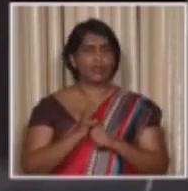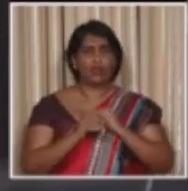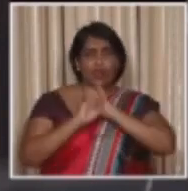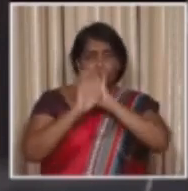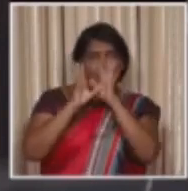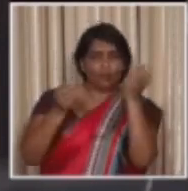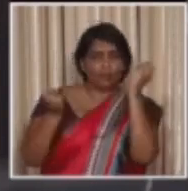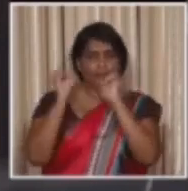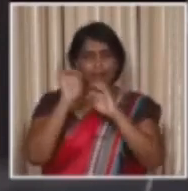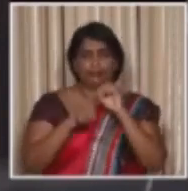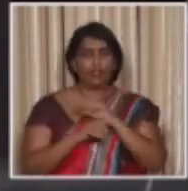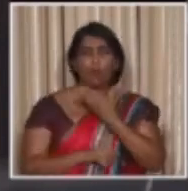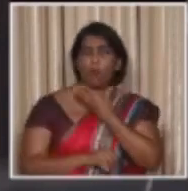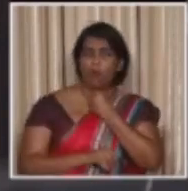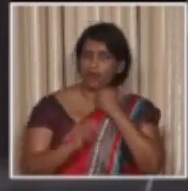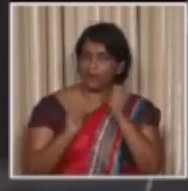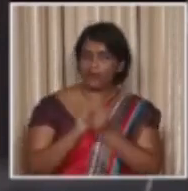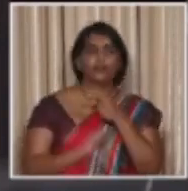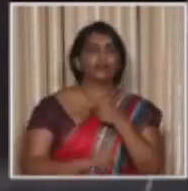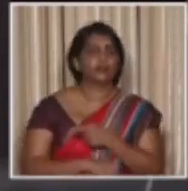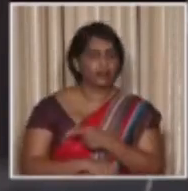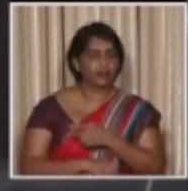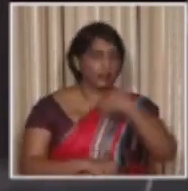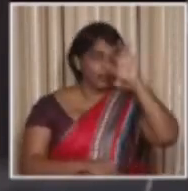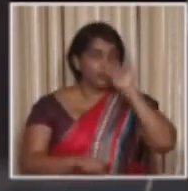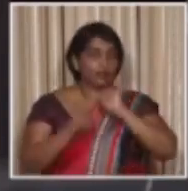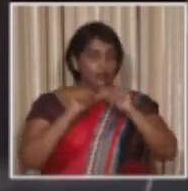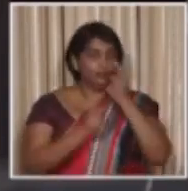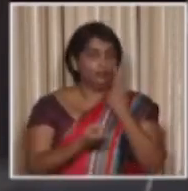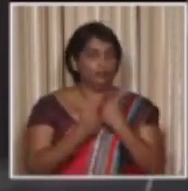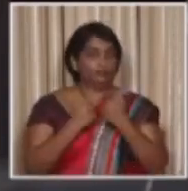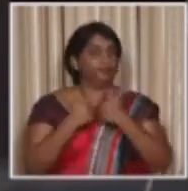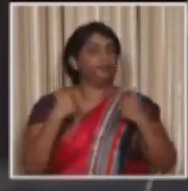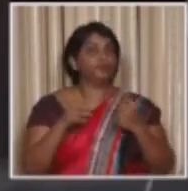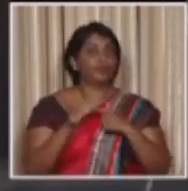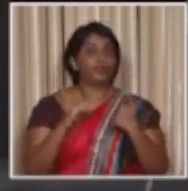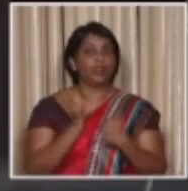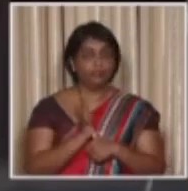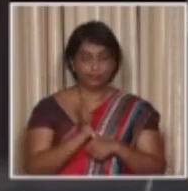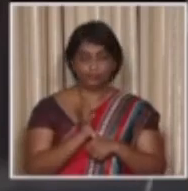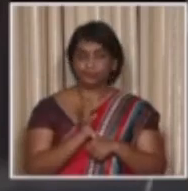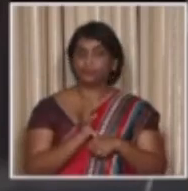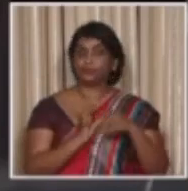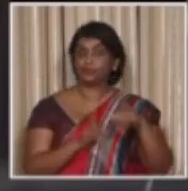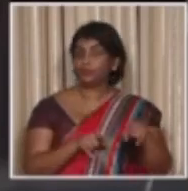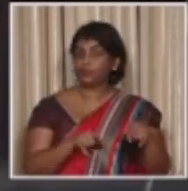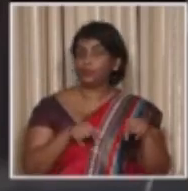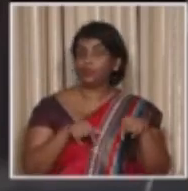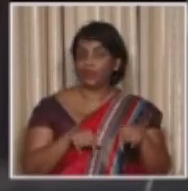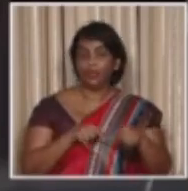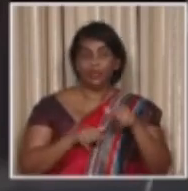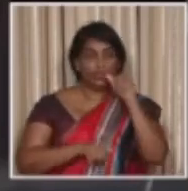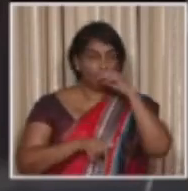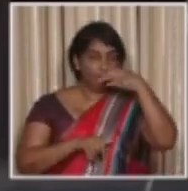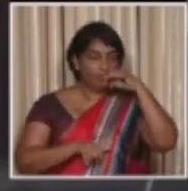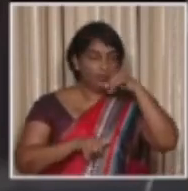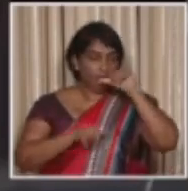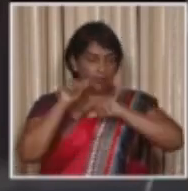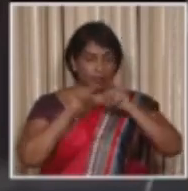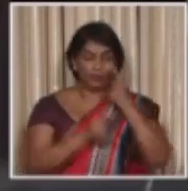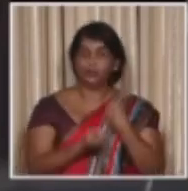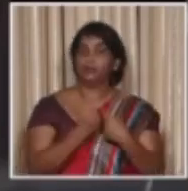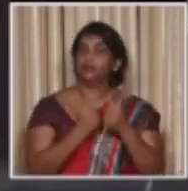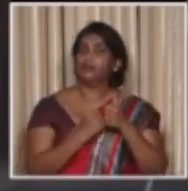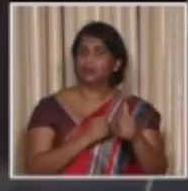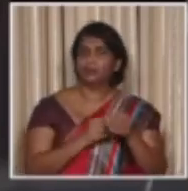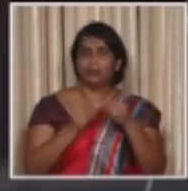කූරු ගාලා බොරුවක් කරන්න හදනවා කියලා. ඖෂධ නියාමනය සඳහා වෙනම පණතක් එන්න ඕනේ. දැන් මේ ඖෂධ නියාමනය සඳහා